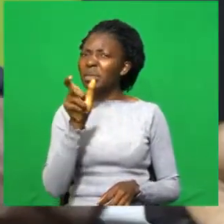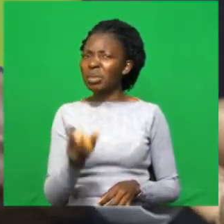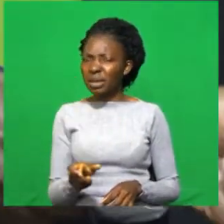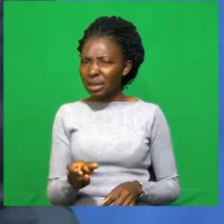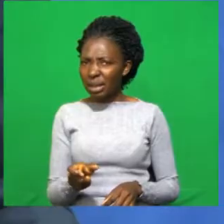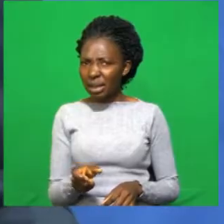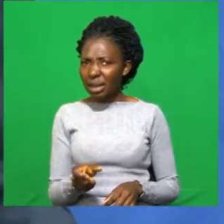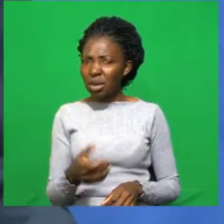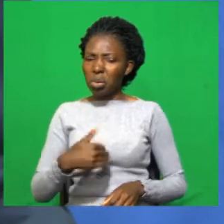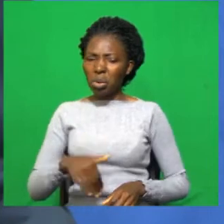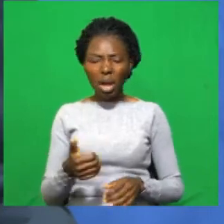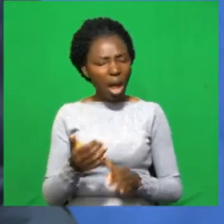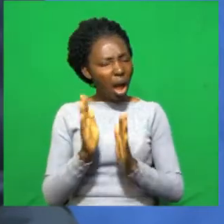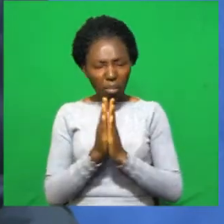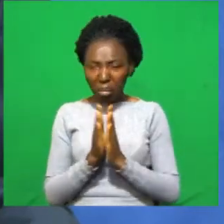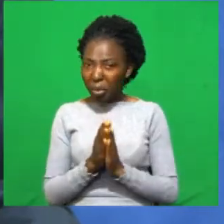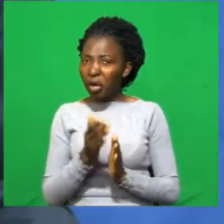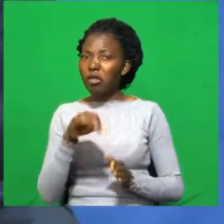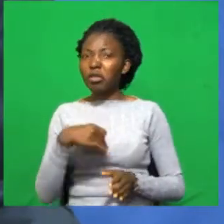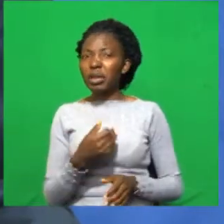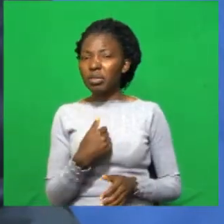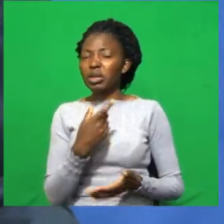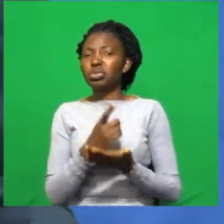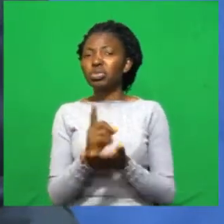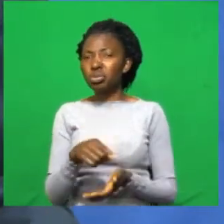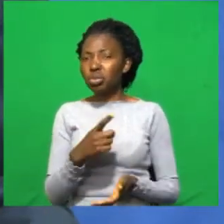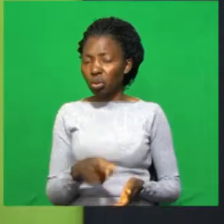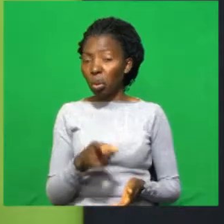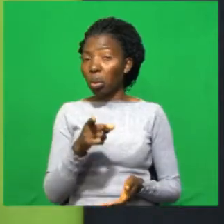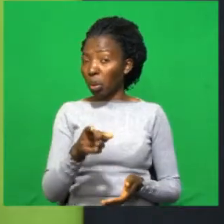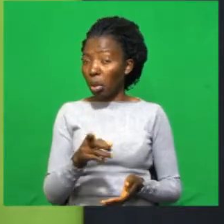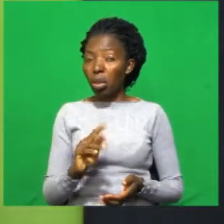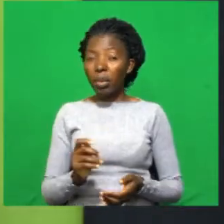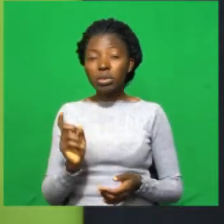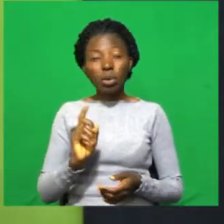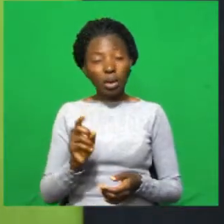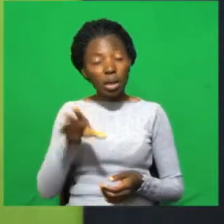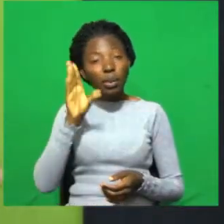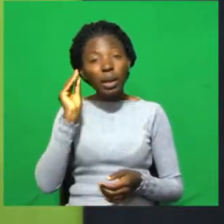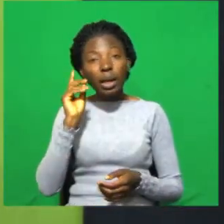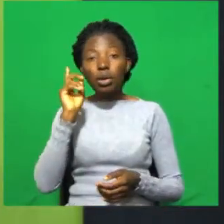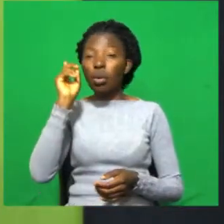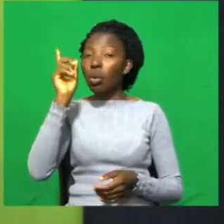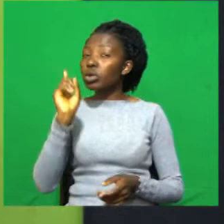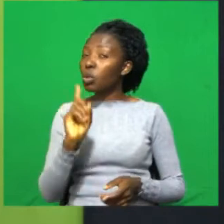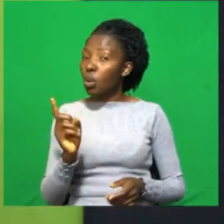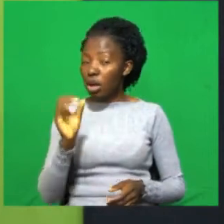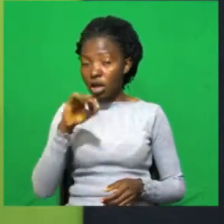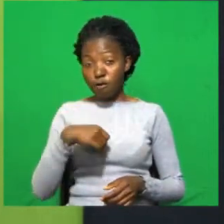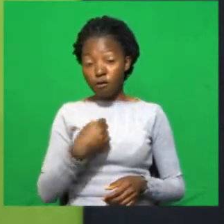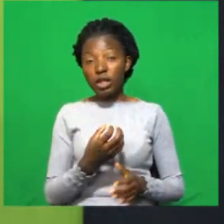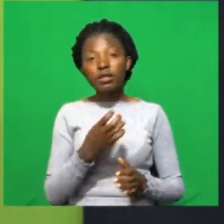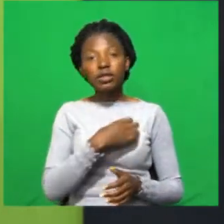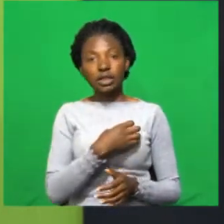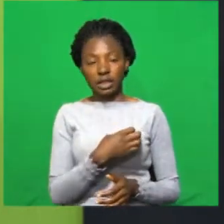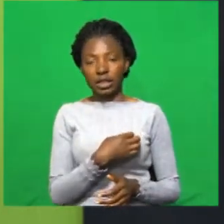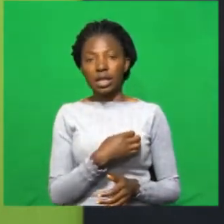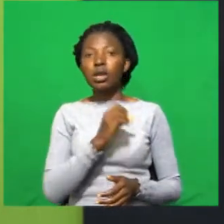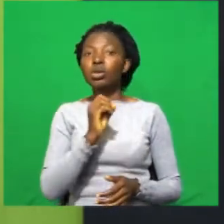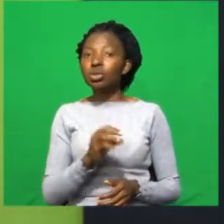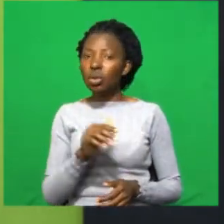munhu kunokumbira ruregerero kuti varegererwe. Saka ndo pari kuburitswa pfungwa yekunzi kumhurwa